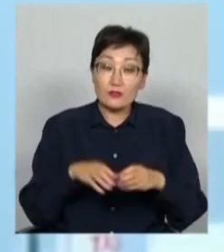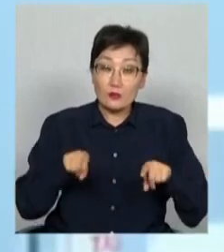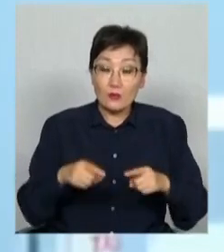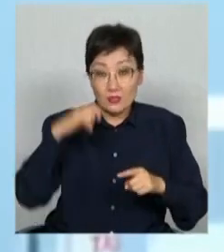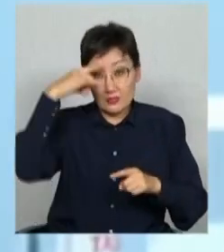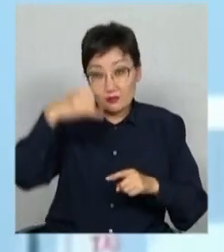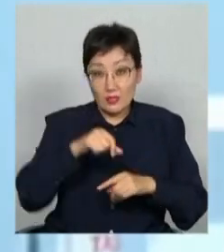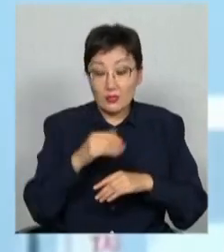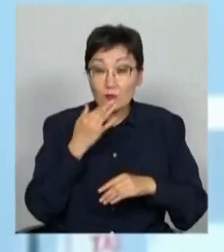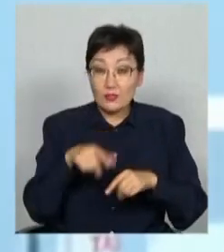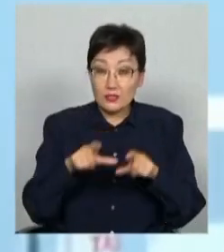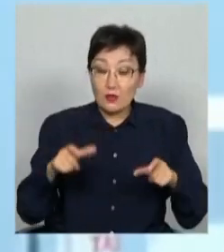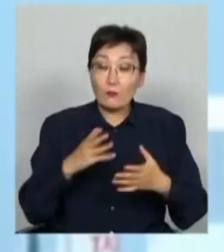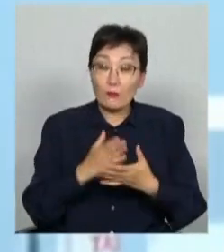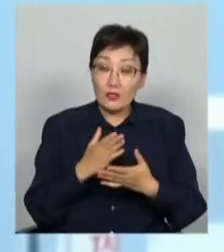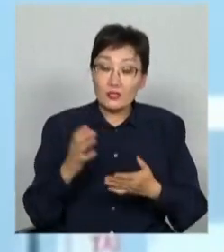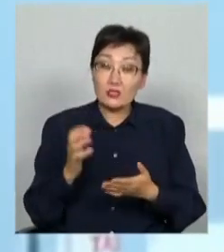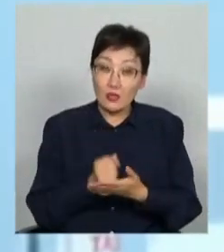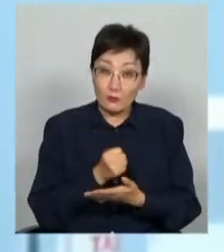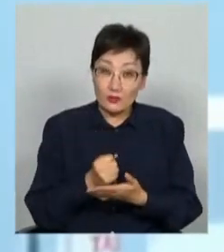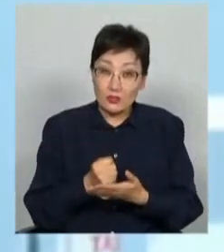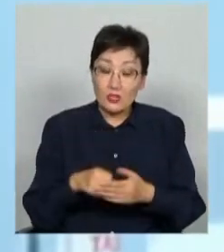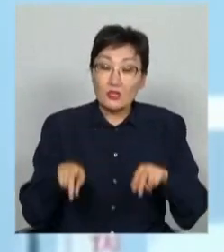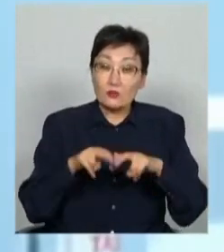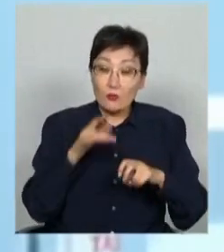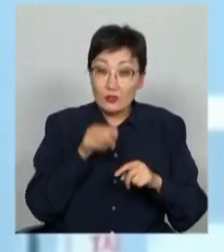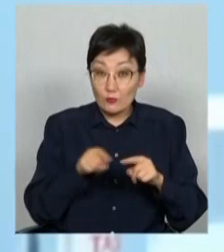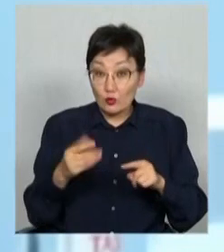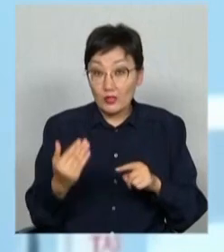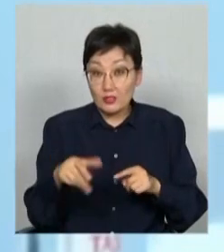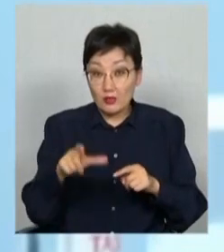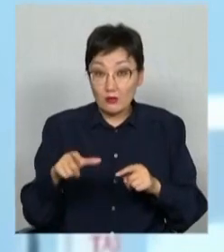Қазақстан мен шетел азаматтарының бар екені анықталды. Тінту кезінде